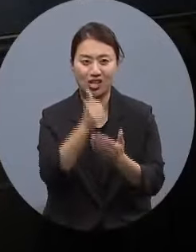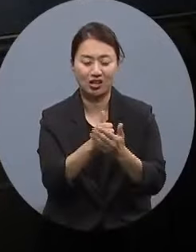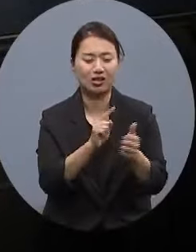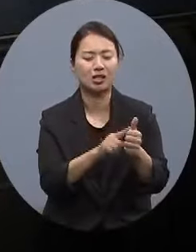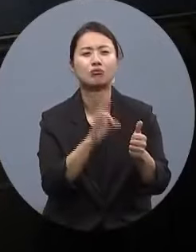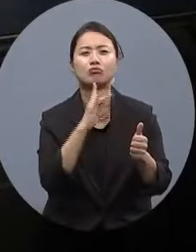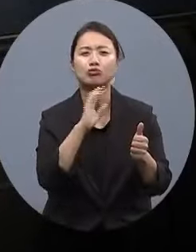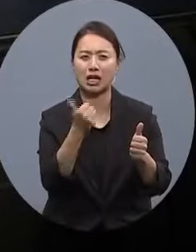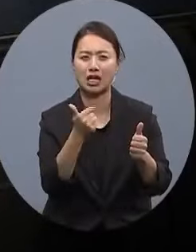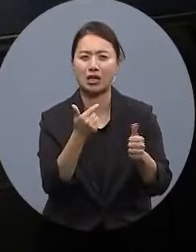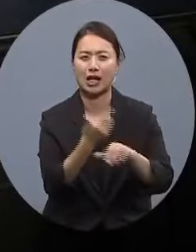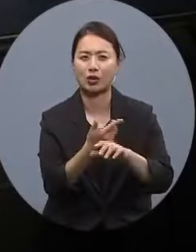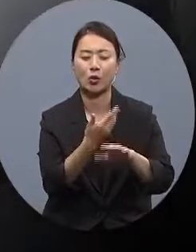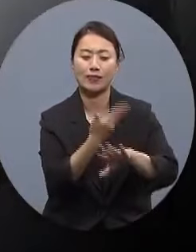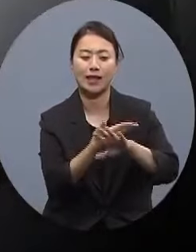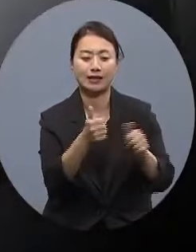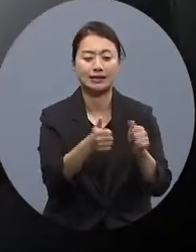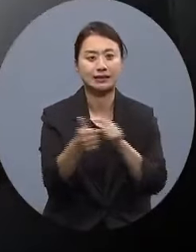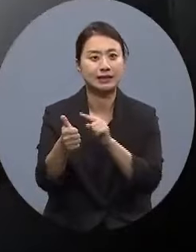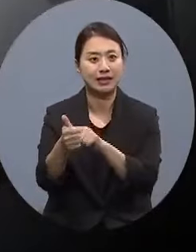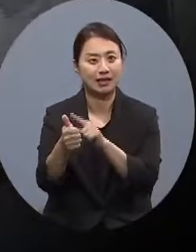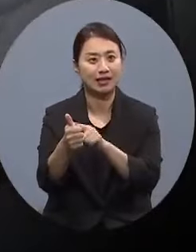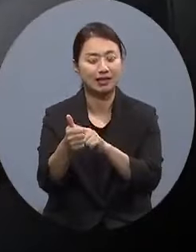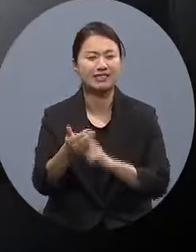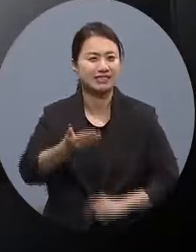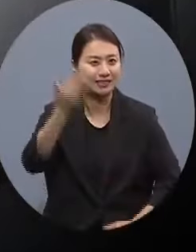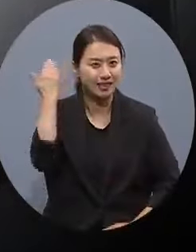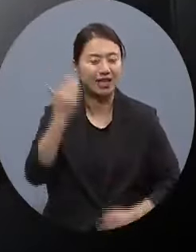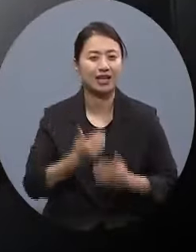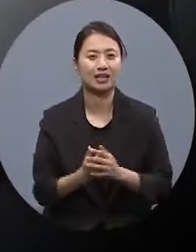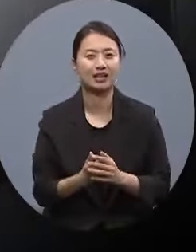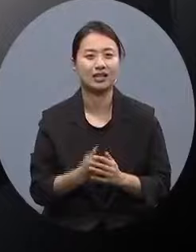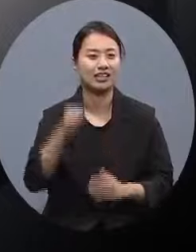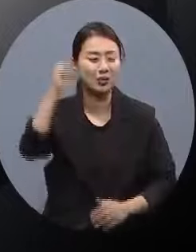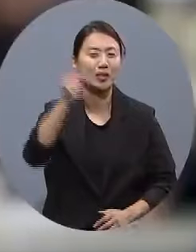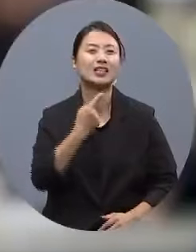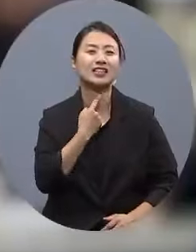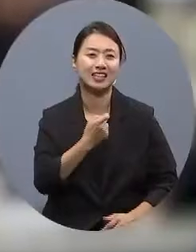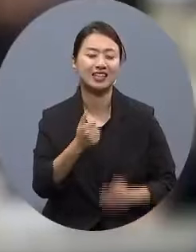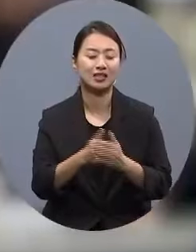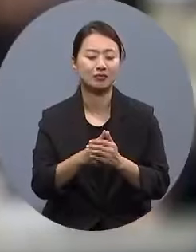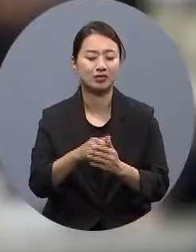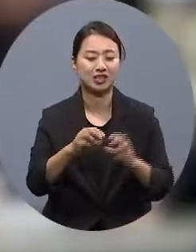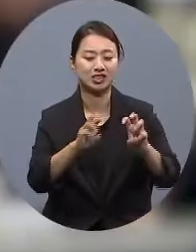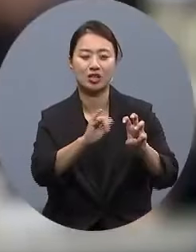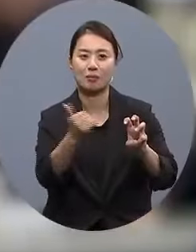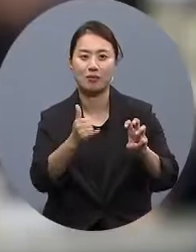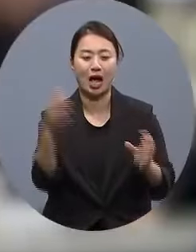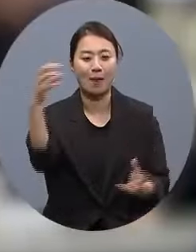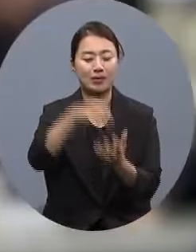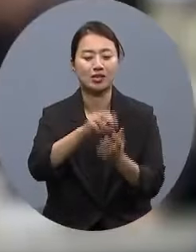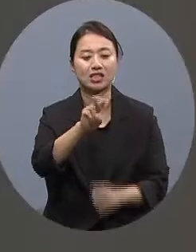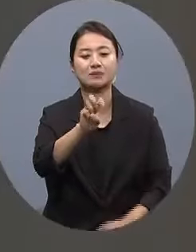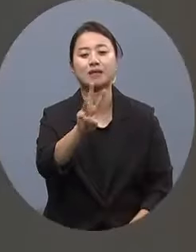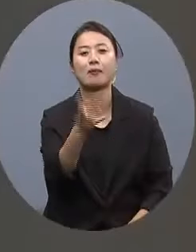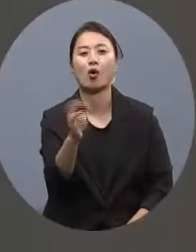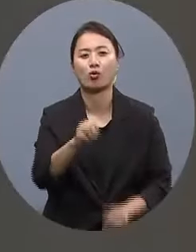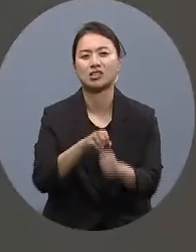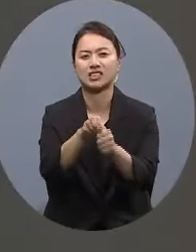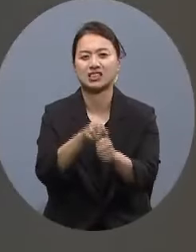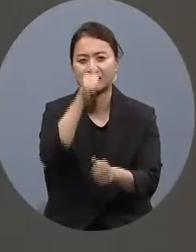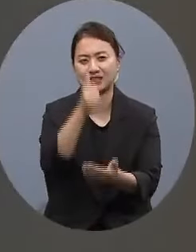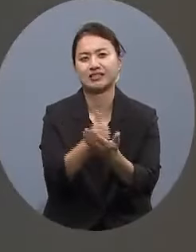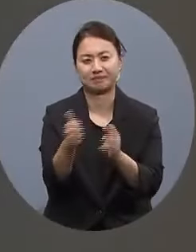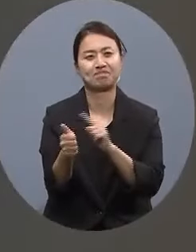뿐만이 아니었습니다 역시 노조 간부 출신인 또다른 직원 씨는 명으로부터 23억 원이 넘는 돈을 가로